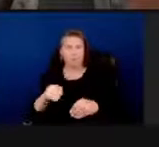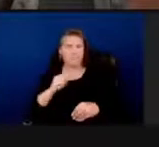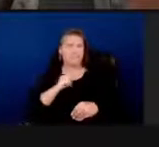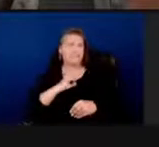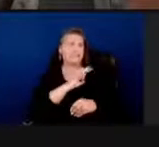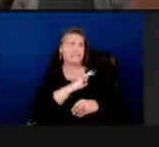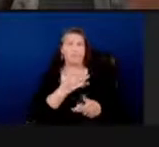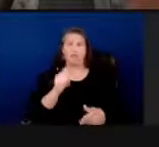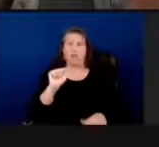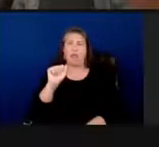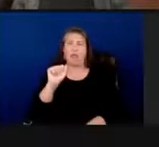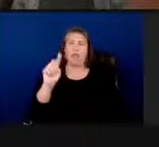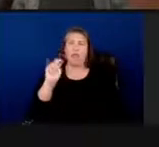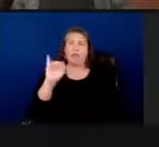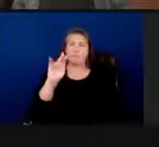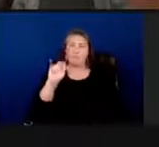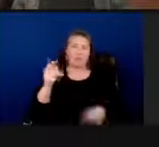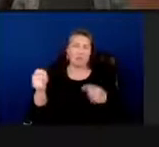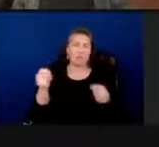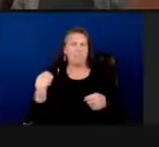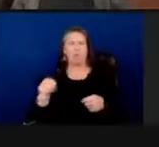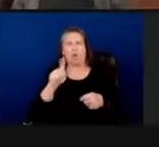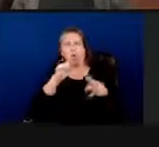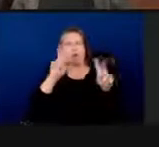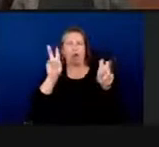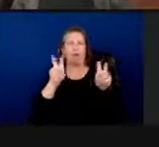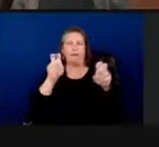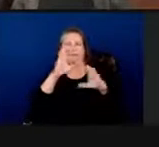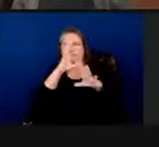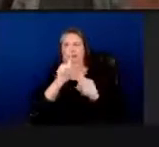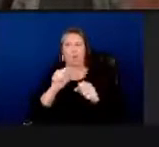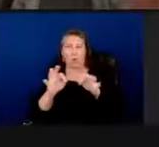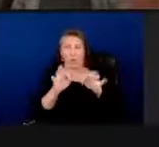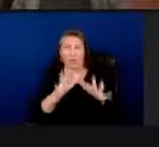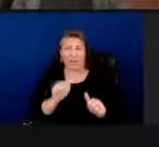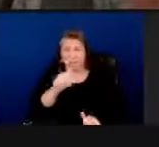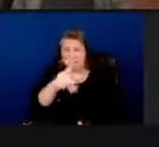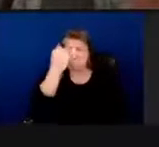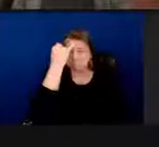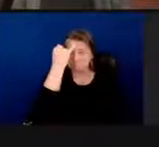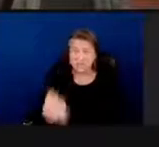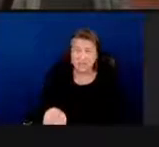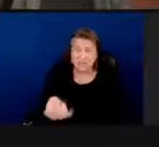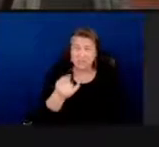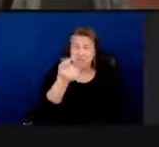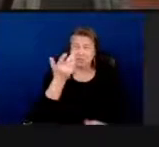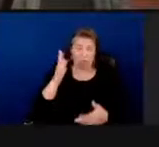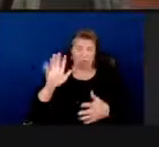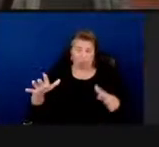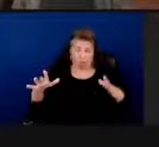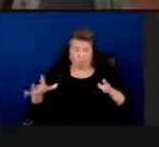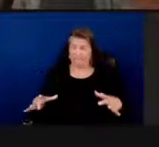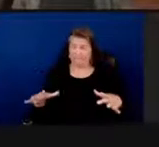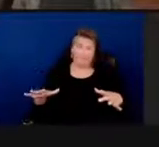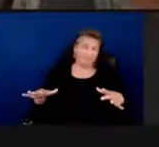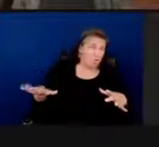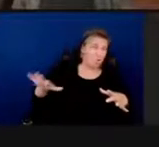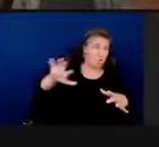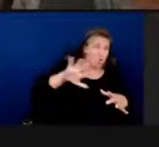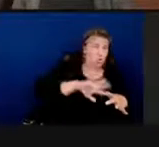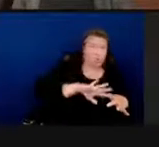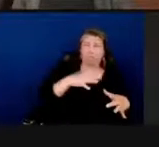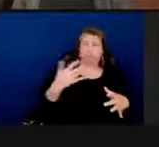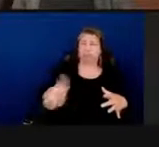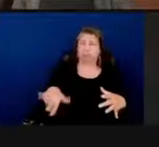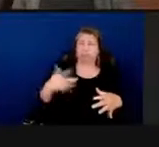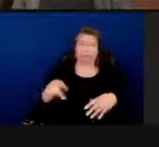tunao, lakini shule zingine hazina. Tuna msimamizi wa shule hizi za Sumaku katika shule